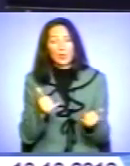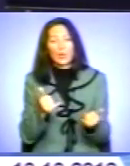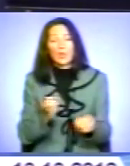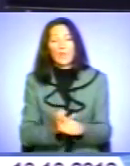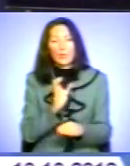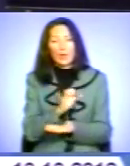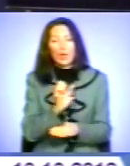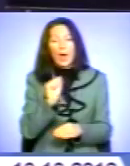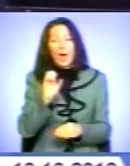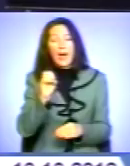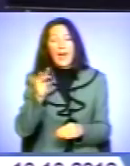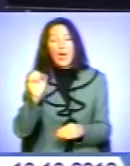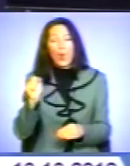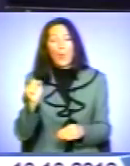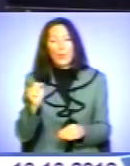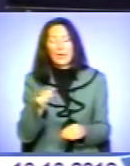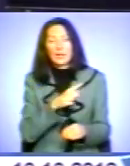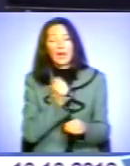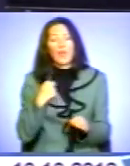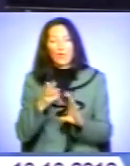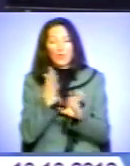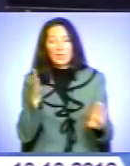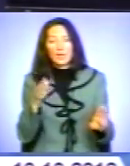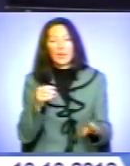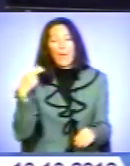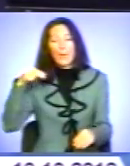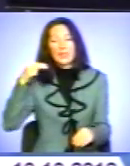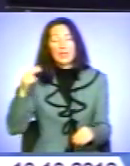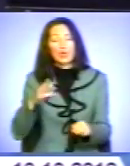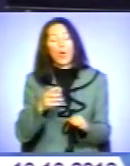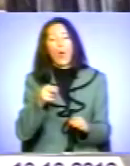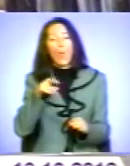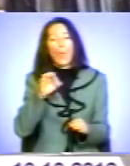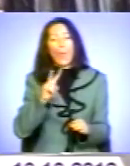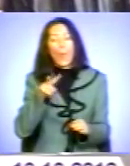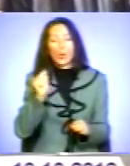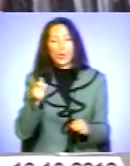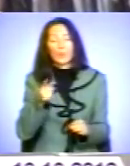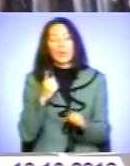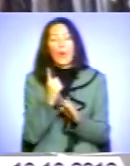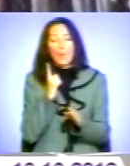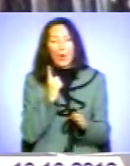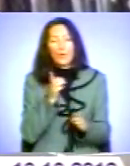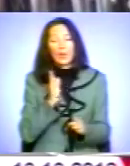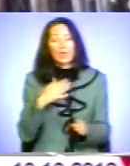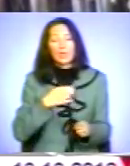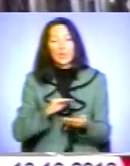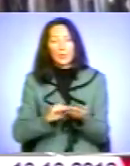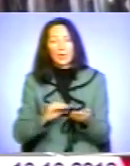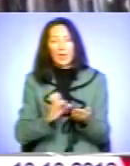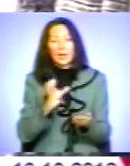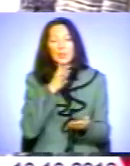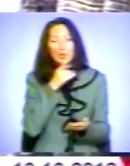військ та президентського полку. На урочистих проводах побували наші кореспонденти. На строкову військову службу з